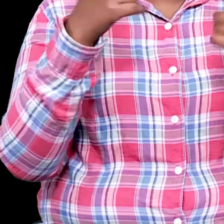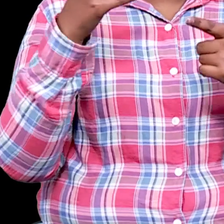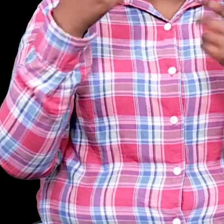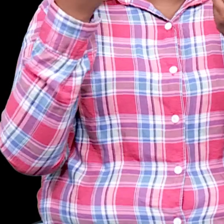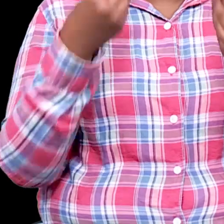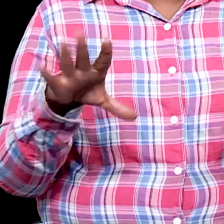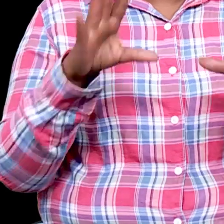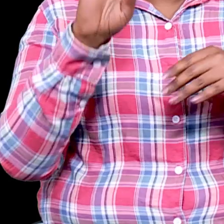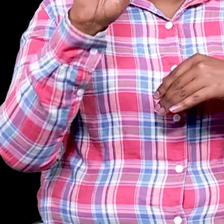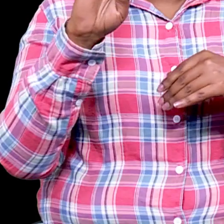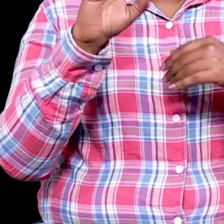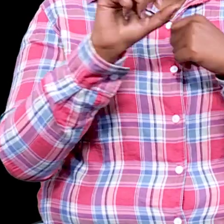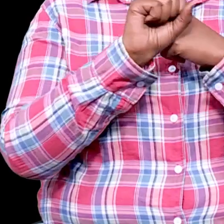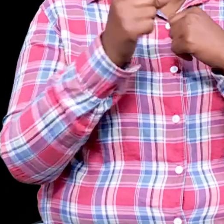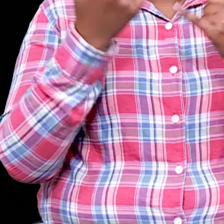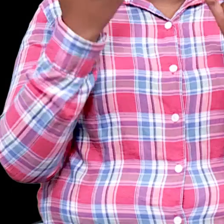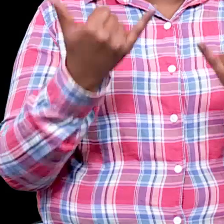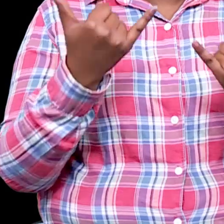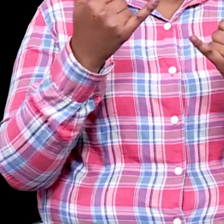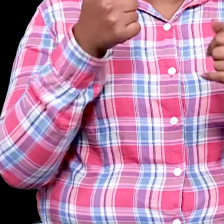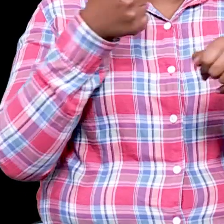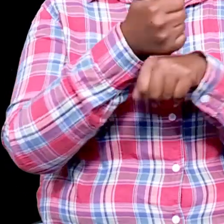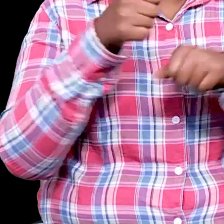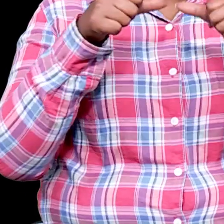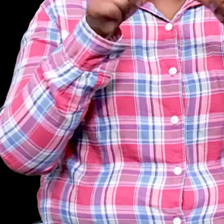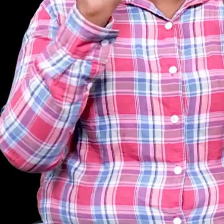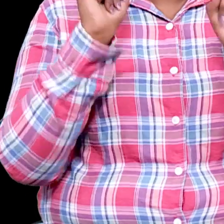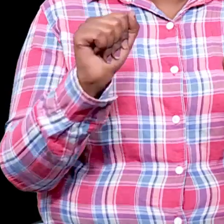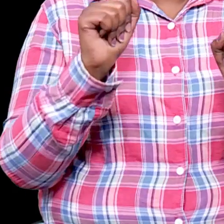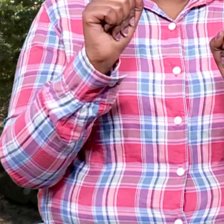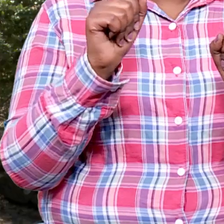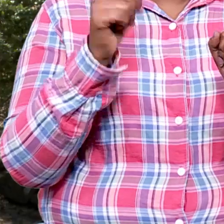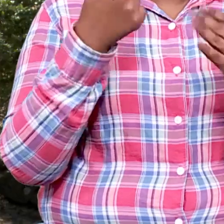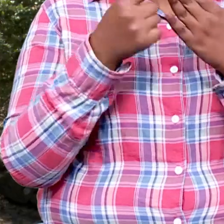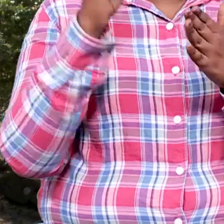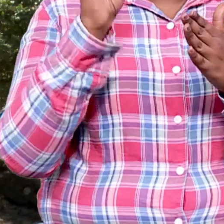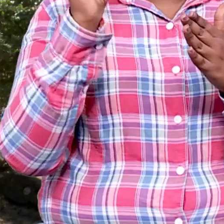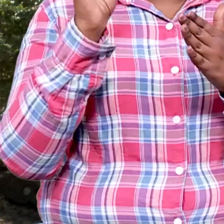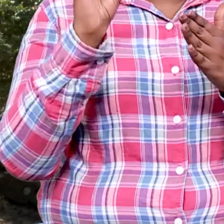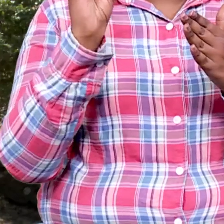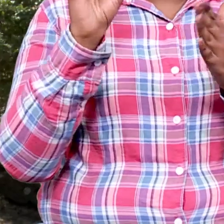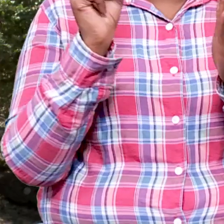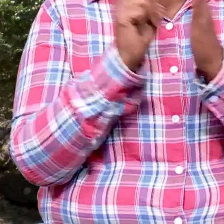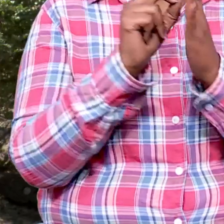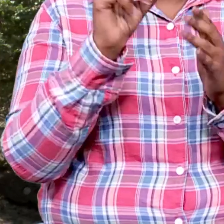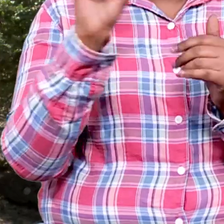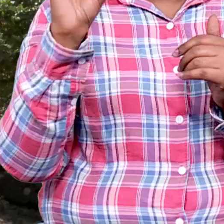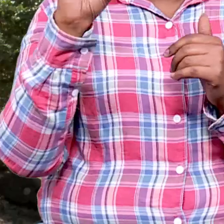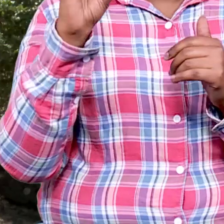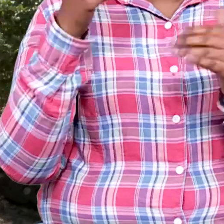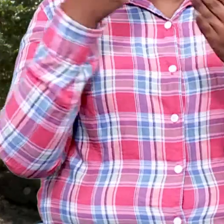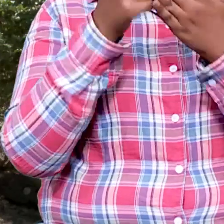በኋላ እድሏን አጣለች። ቢ መሰረት አሁንም ክሷን መቀጠል ትችላለች። በፍትሐ ብሔር ስነ ስርዓት ቁጥር 73